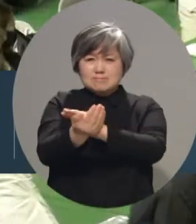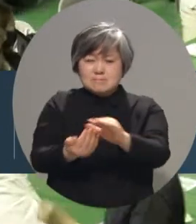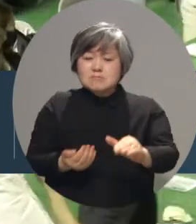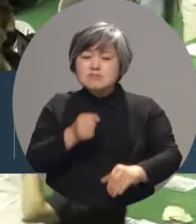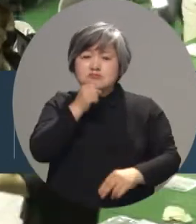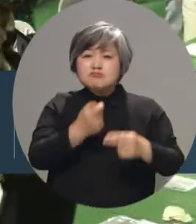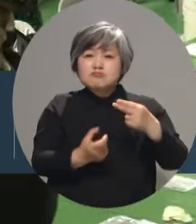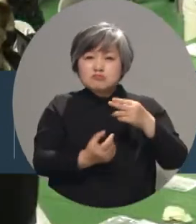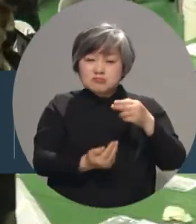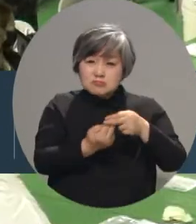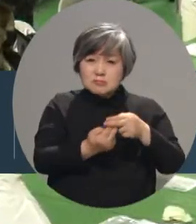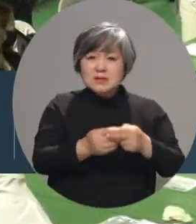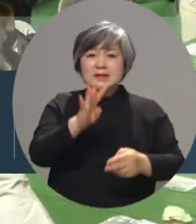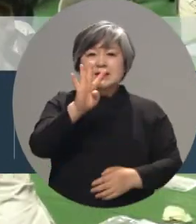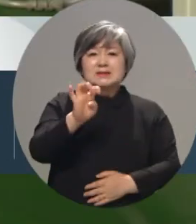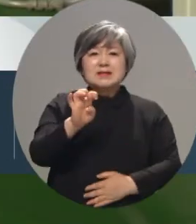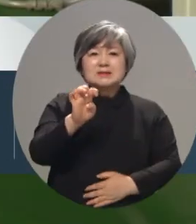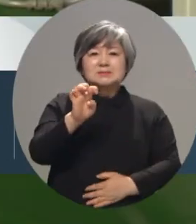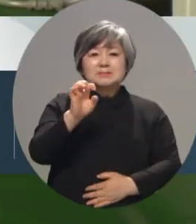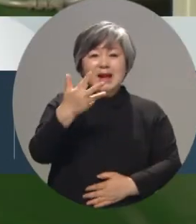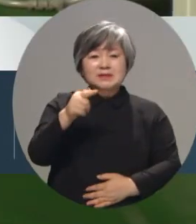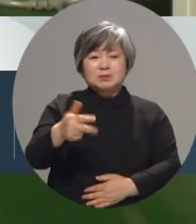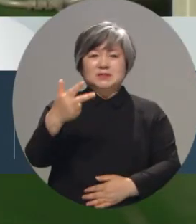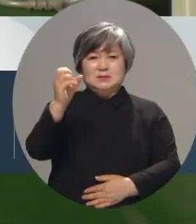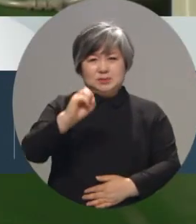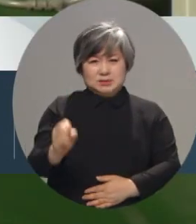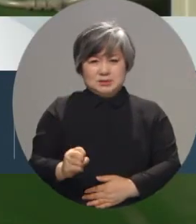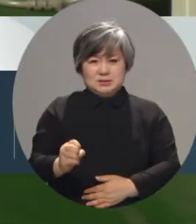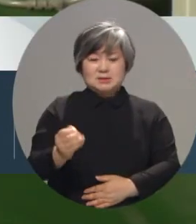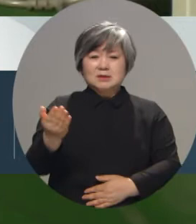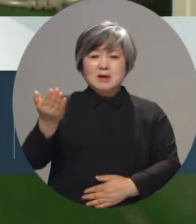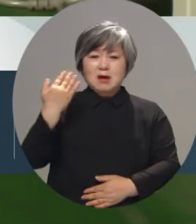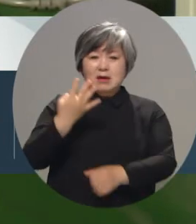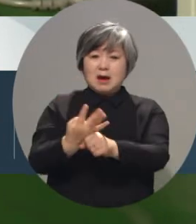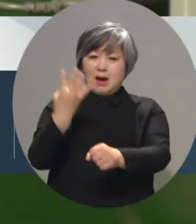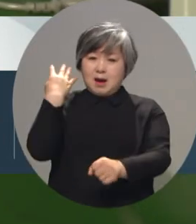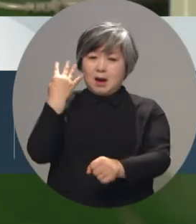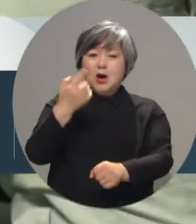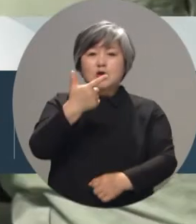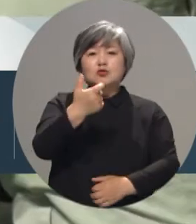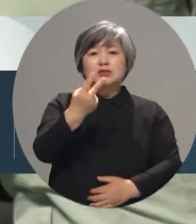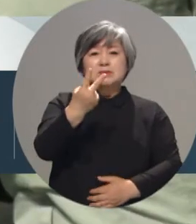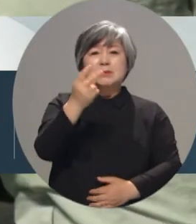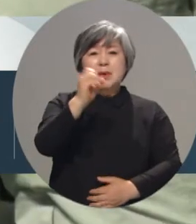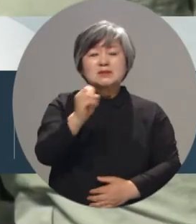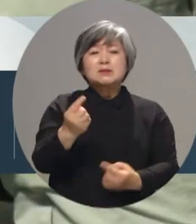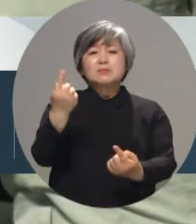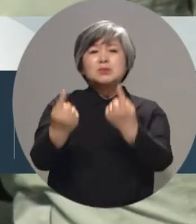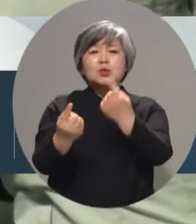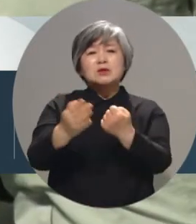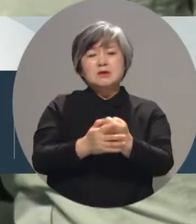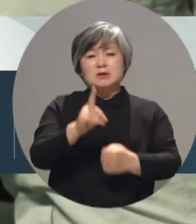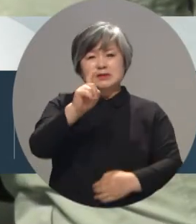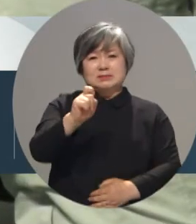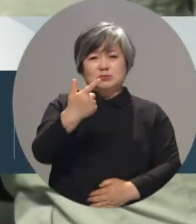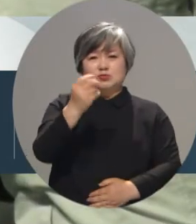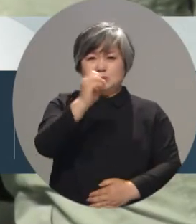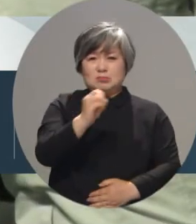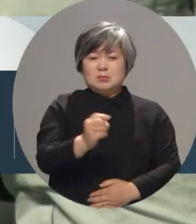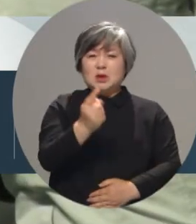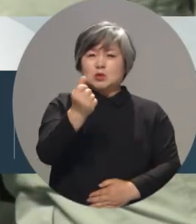투표율은 48.7%, 4년 전 지방선거 65.2%와 비교해 16%포인트